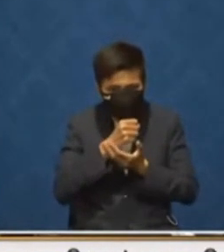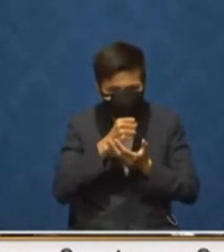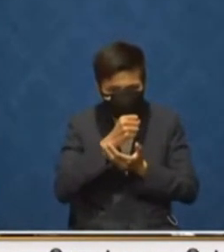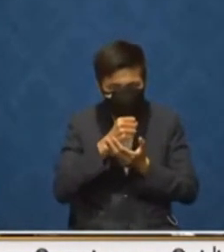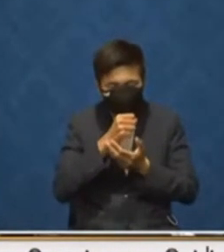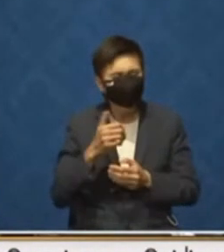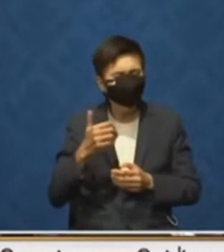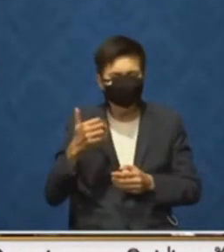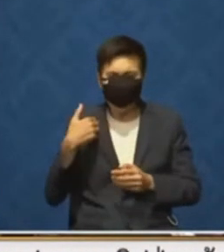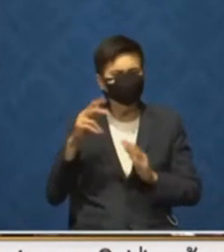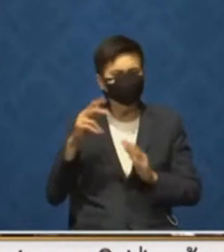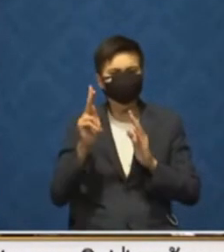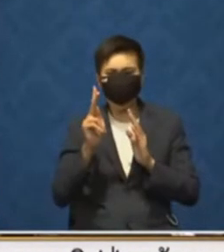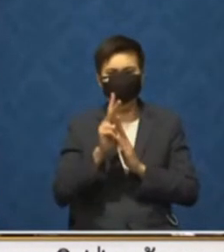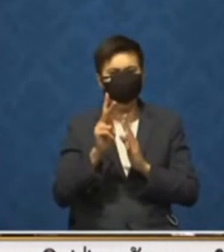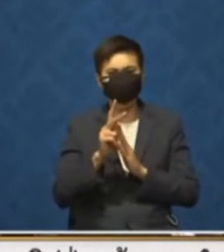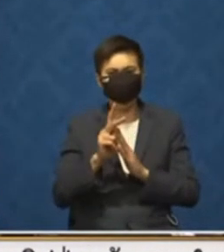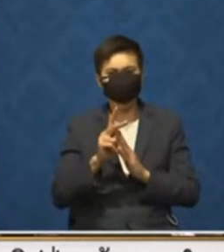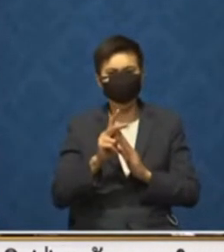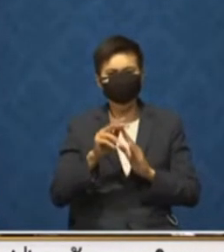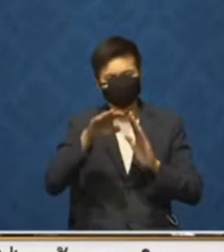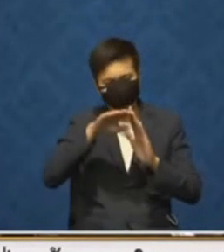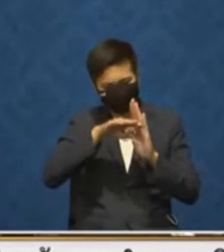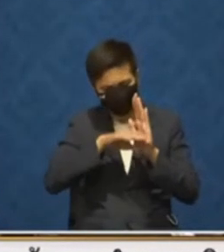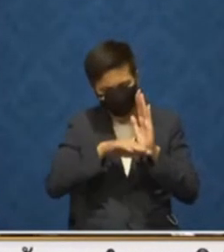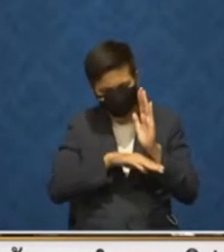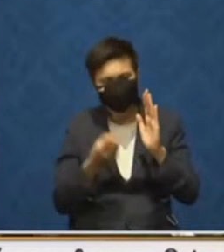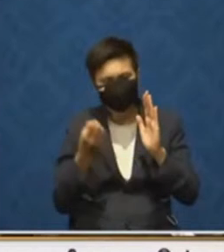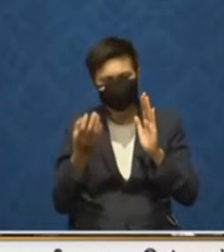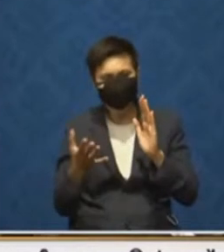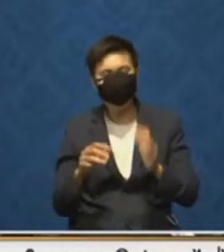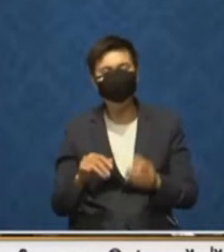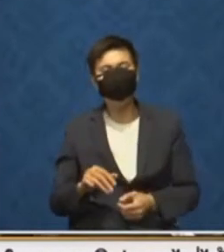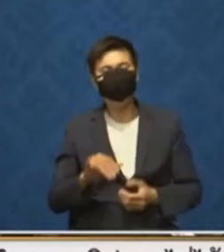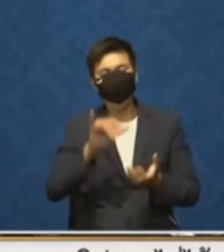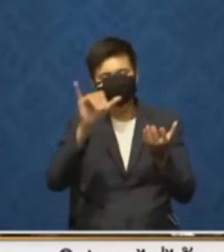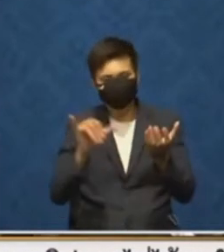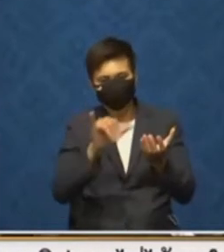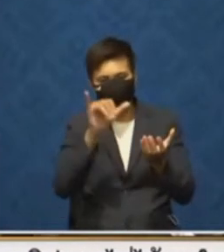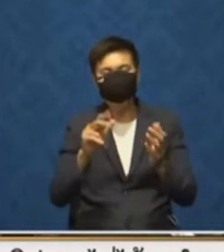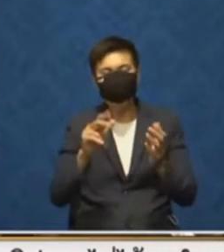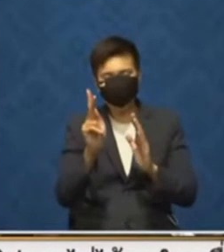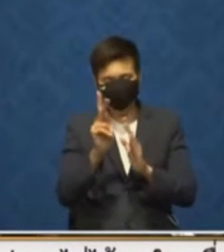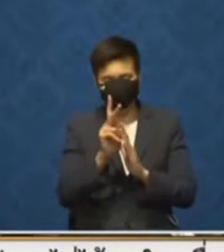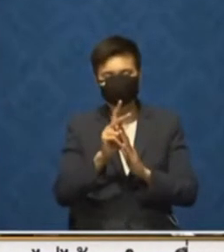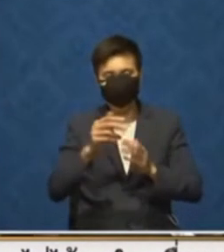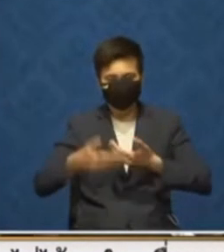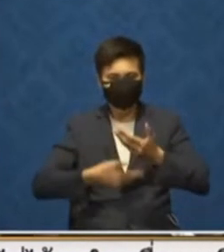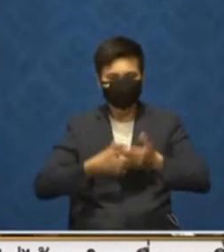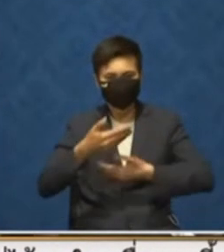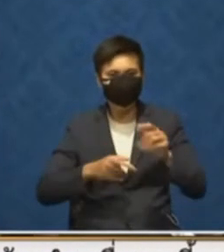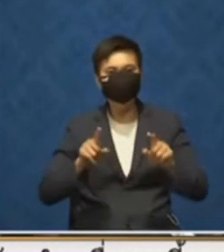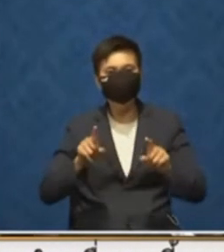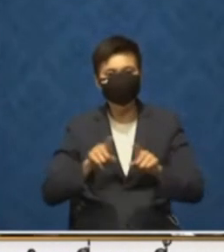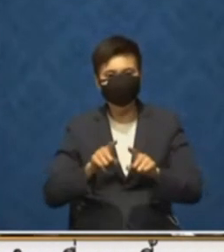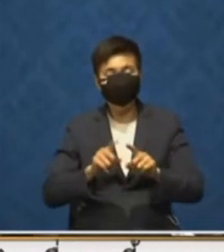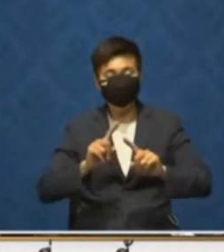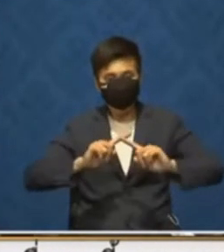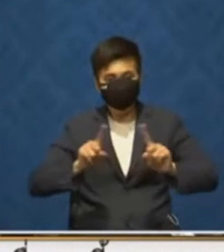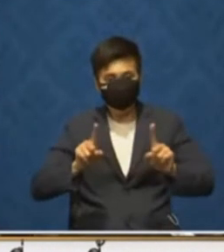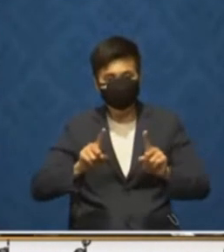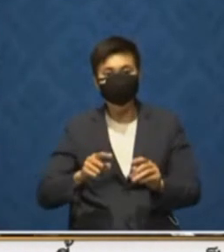ทำให้เราฆ่าใครก็ไม่ได้ยุโรปก็มีเรื่องอะไรต่างๆถ้าเหมือนกันแต่เพื่อนบ้านของเราเนี่ยเป็นลูกค้าที่ดีกับเรา